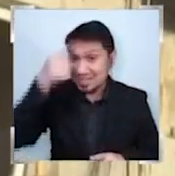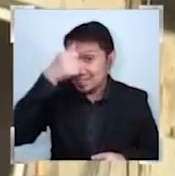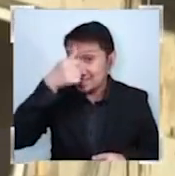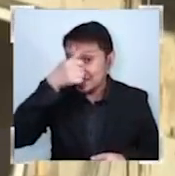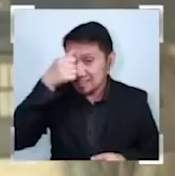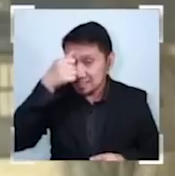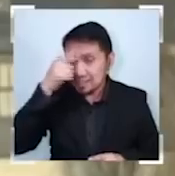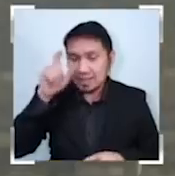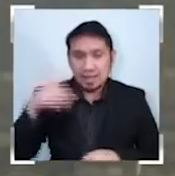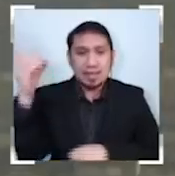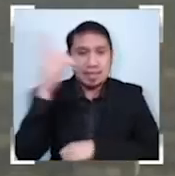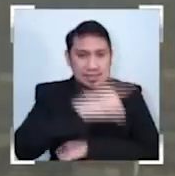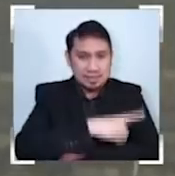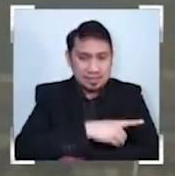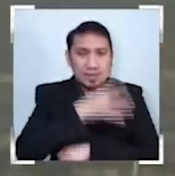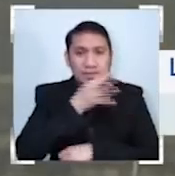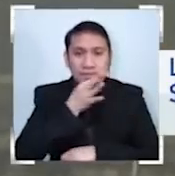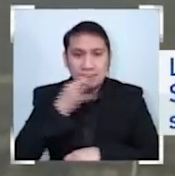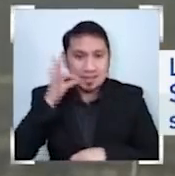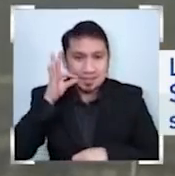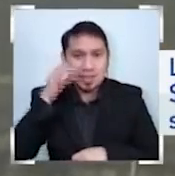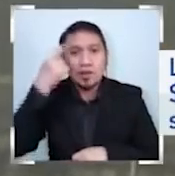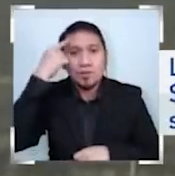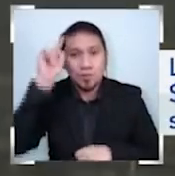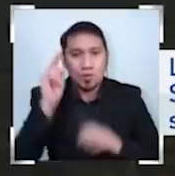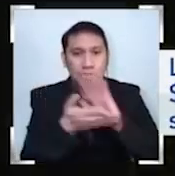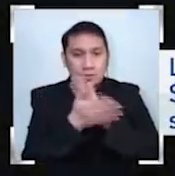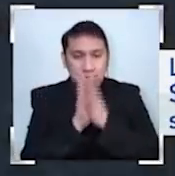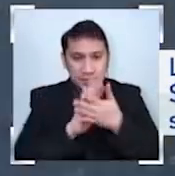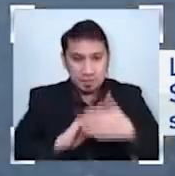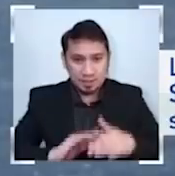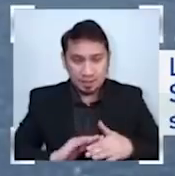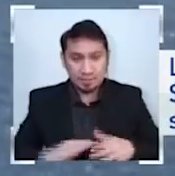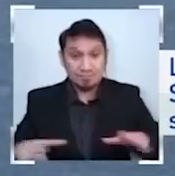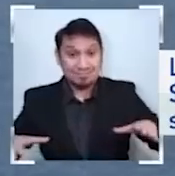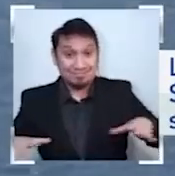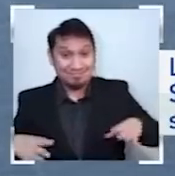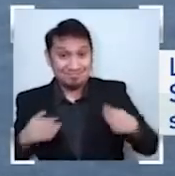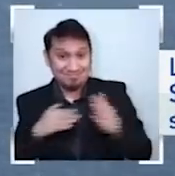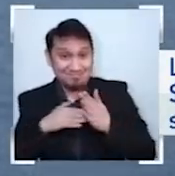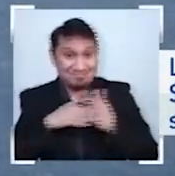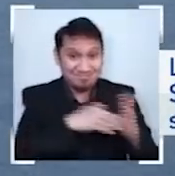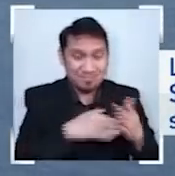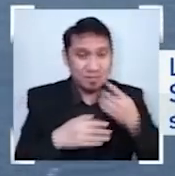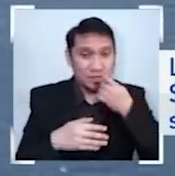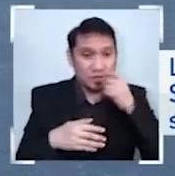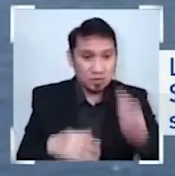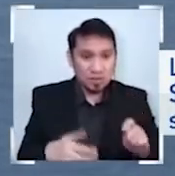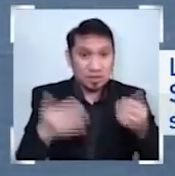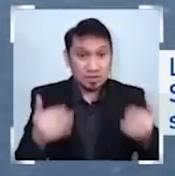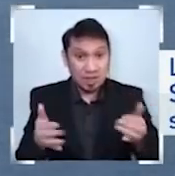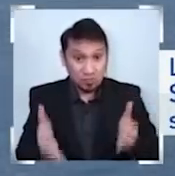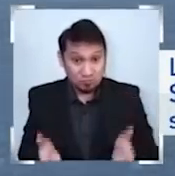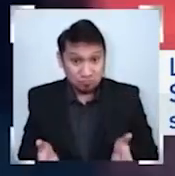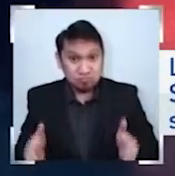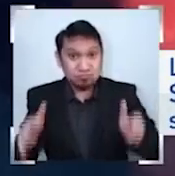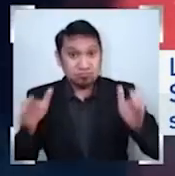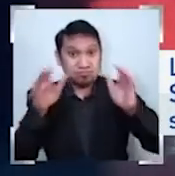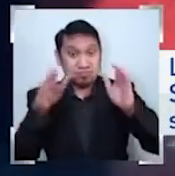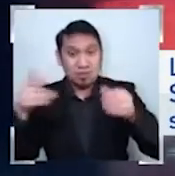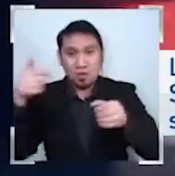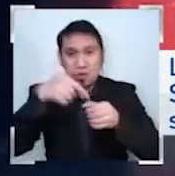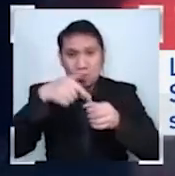Fasting for Peace. Kasabay ng pag-atake ng Russia sa Ukraine, pumalo sa $100 per barrel ang langis sa world market sa